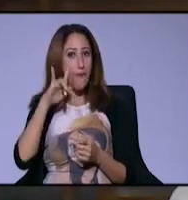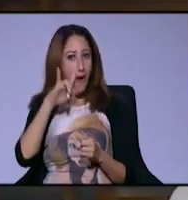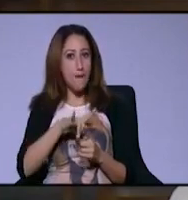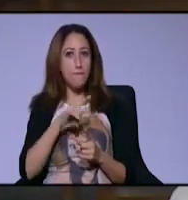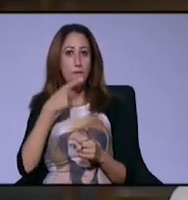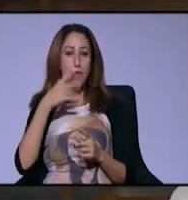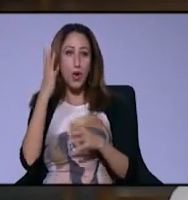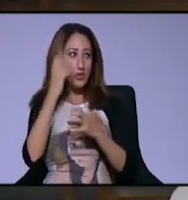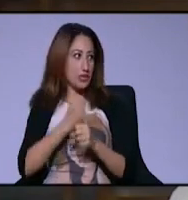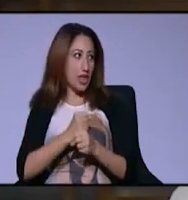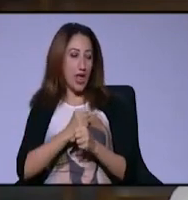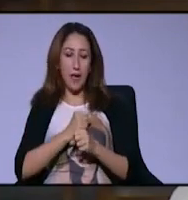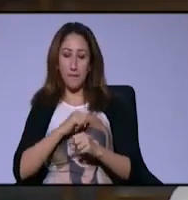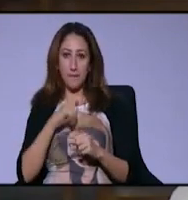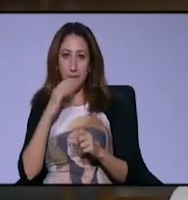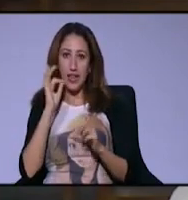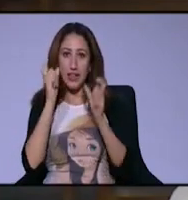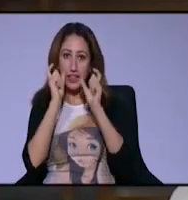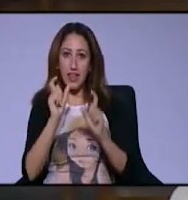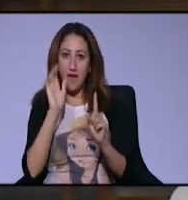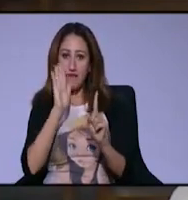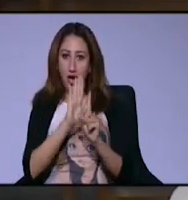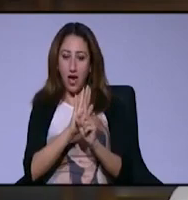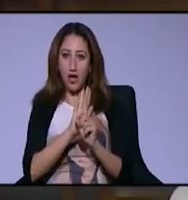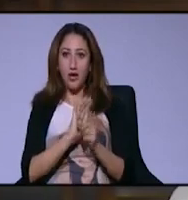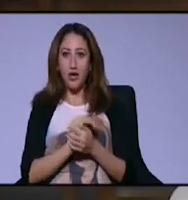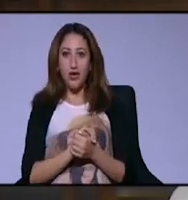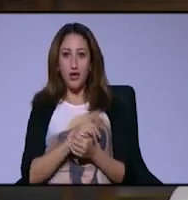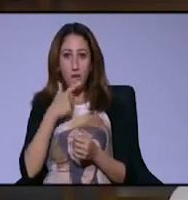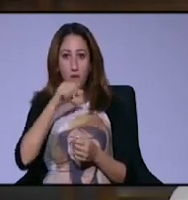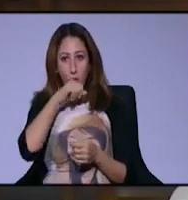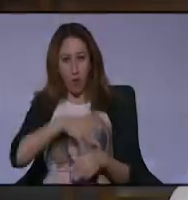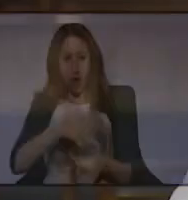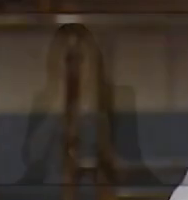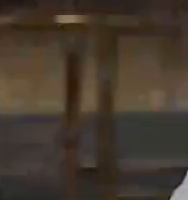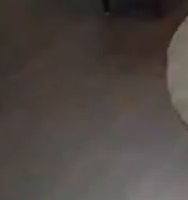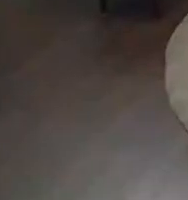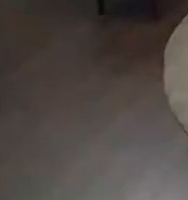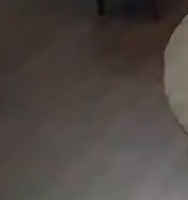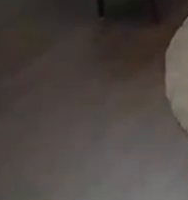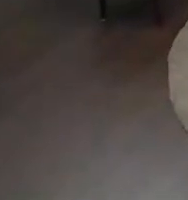ونصلي عليها وندافع عنها. اللهم صل وسلم وبارك عليك يا سيدي يا رسول الله.